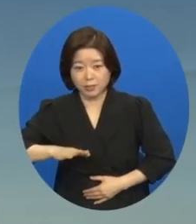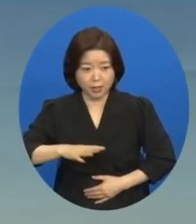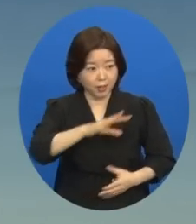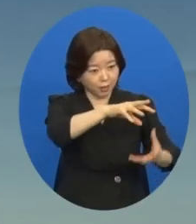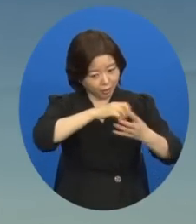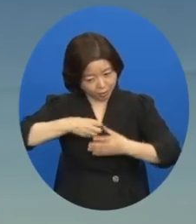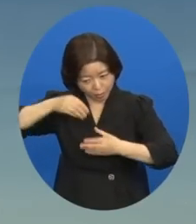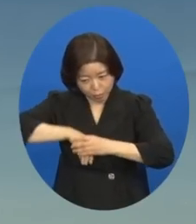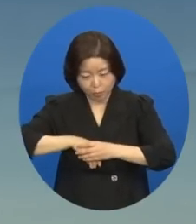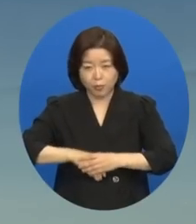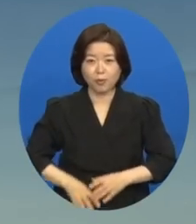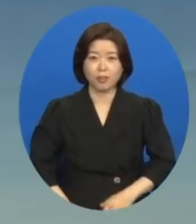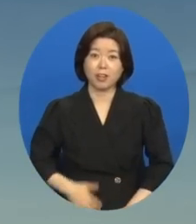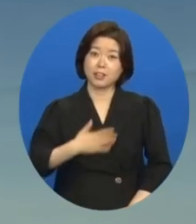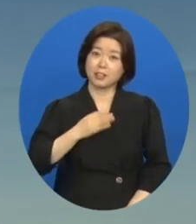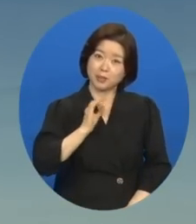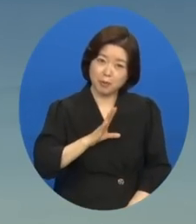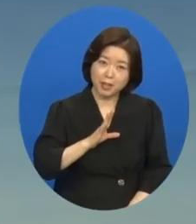저만 그래요?